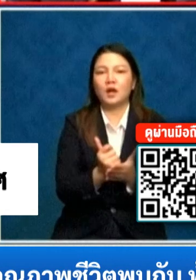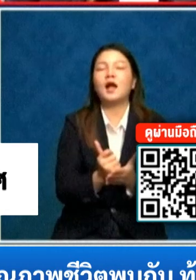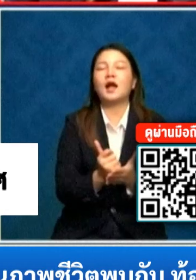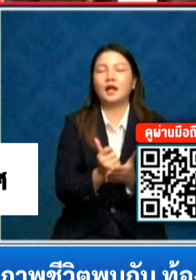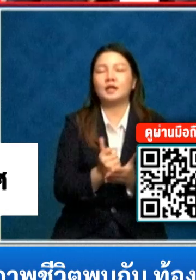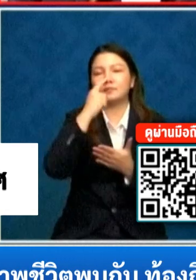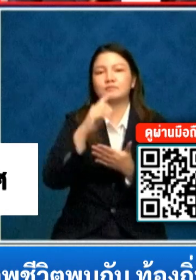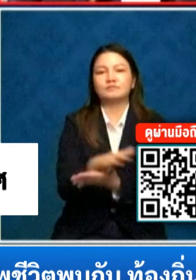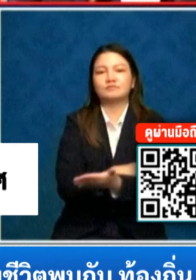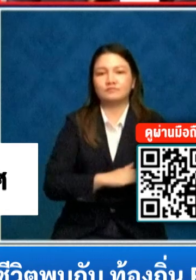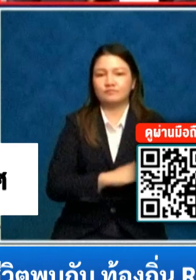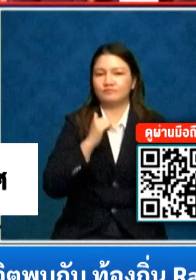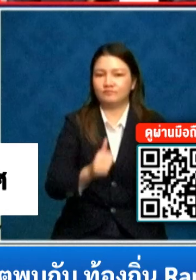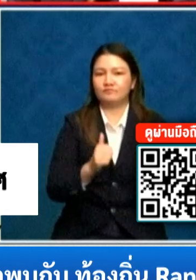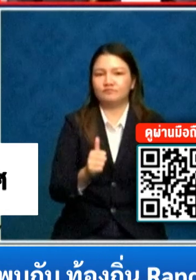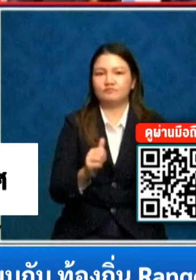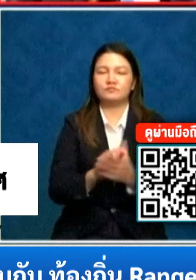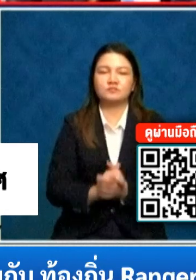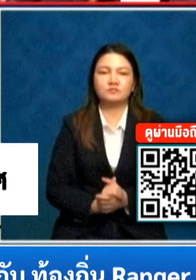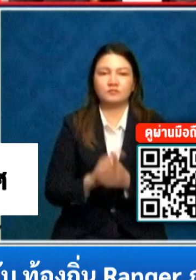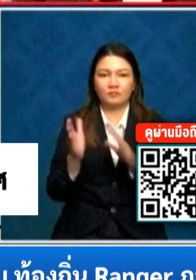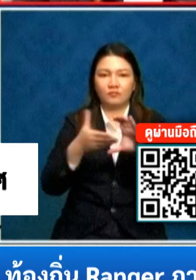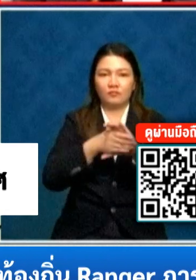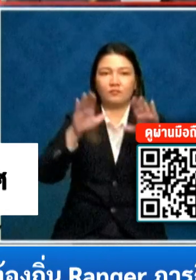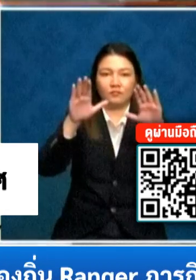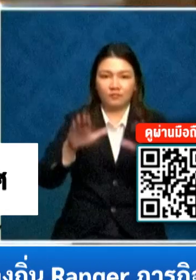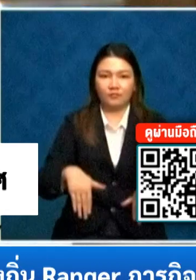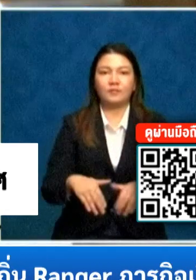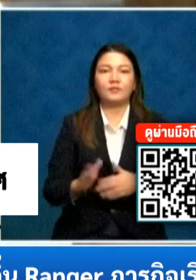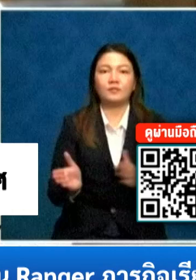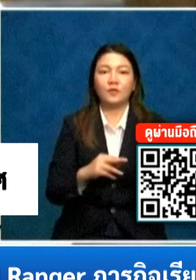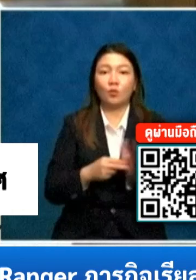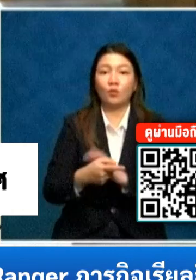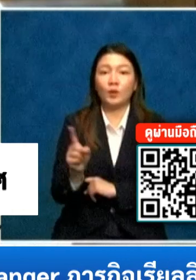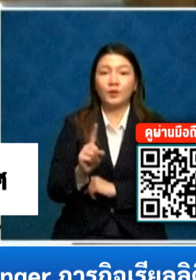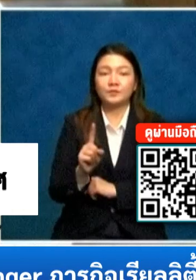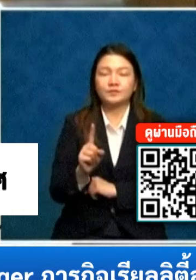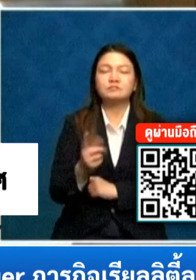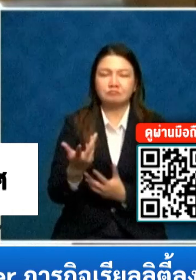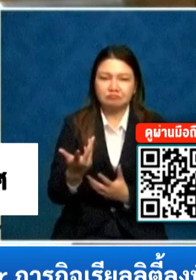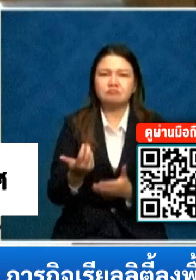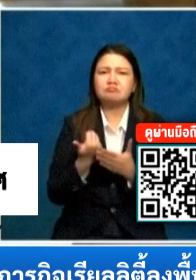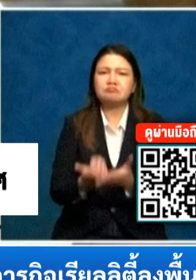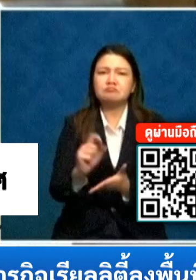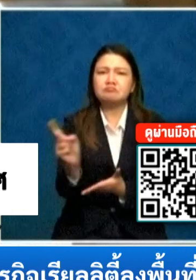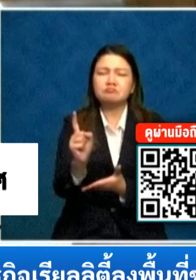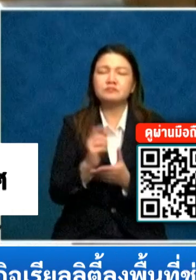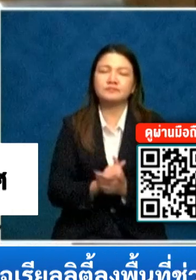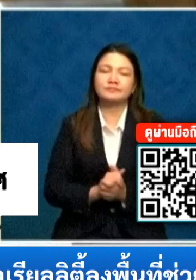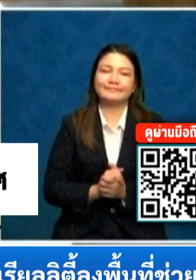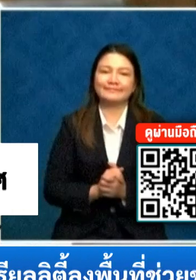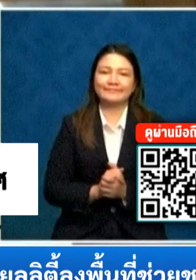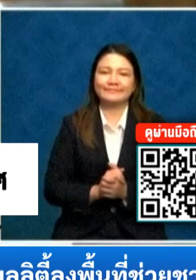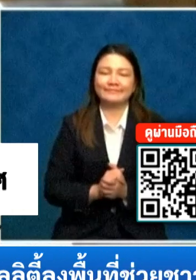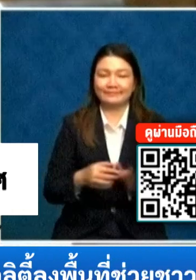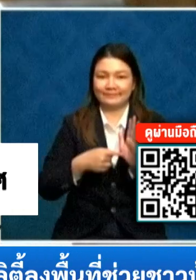คัญครับท่านประธานคำว่าสไลด์เอาลงแล้วก็ได้ครับการเพิ่ม Productivity เนี่ยนะครับท่านประธานก็ผม